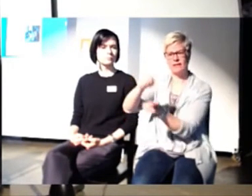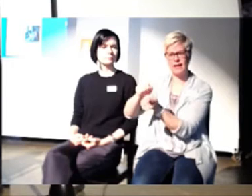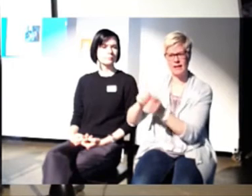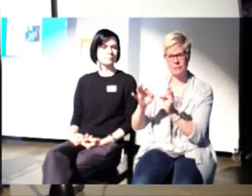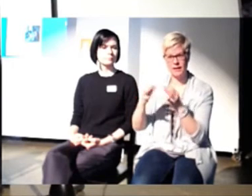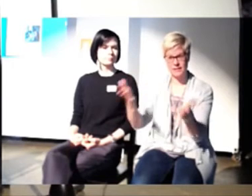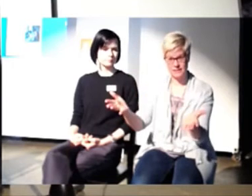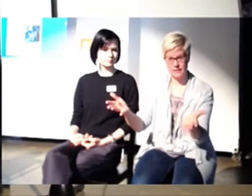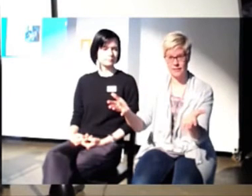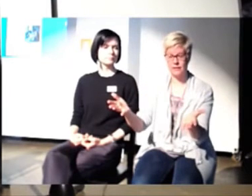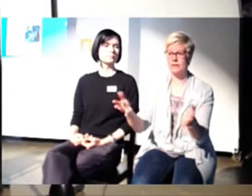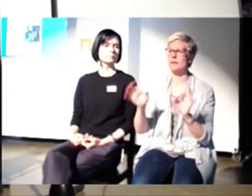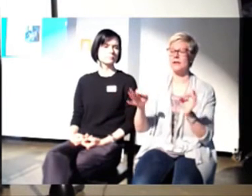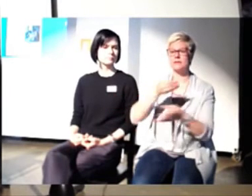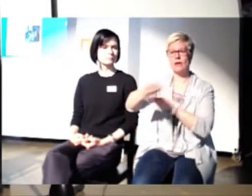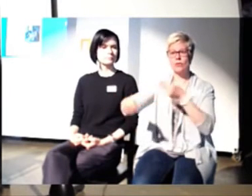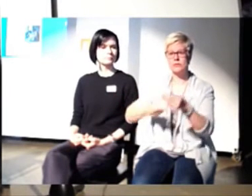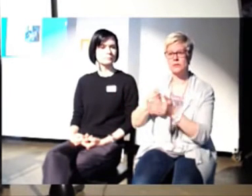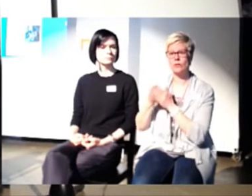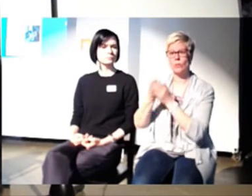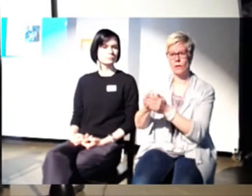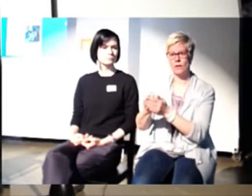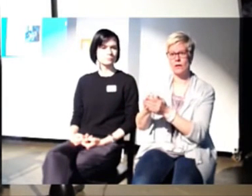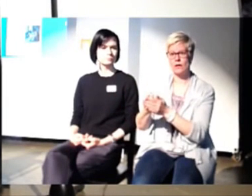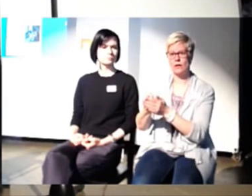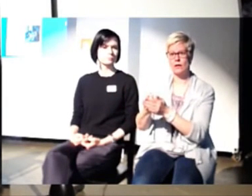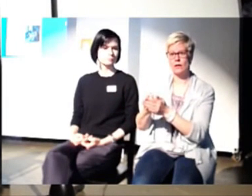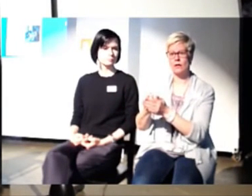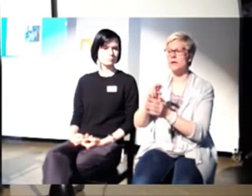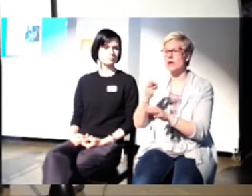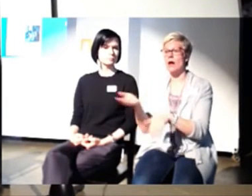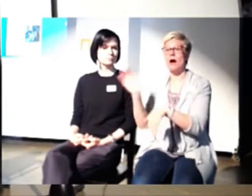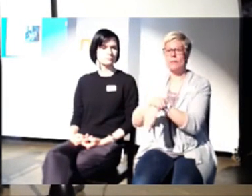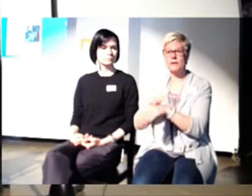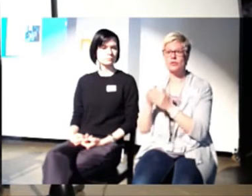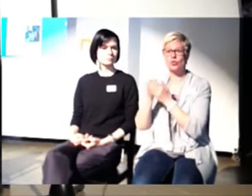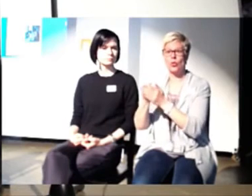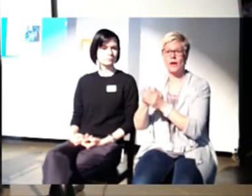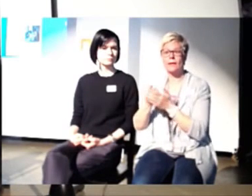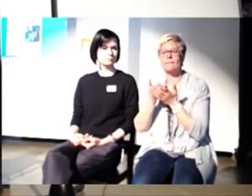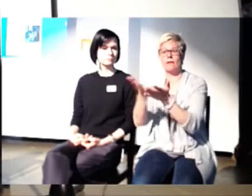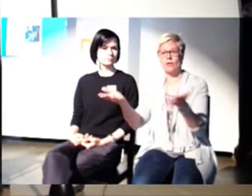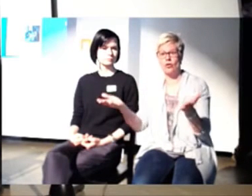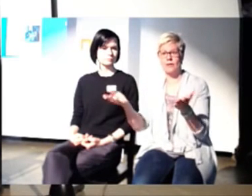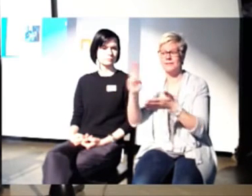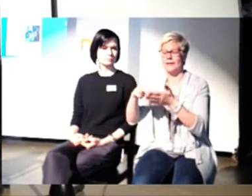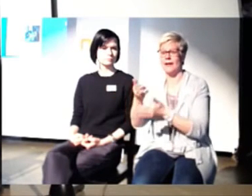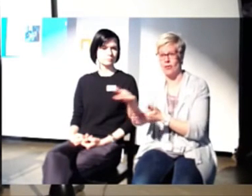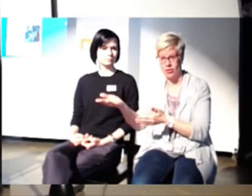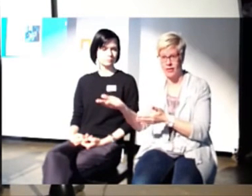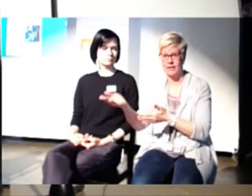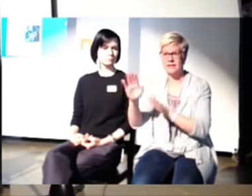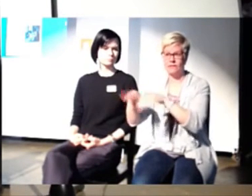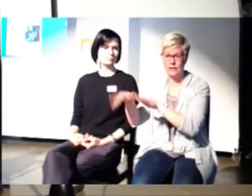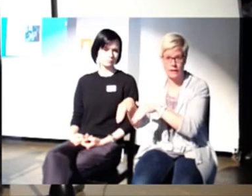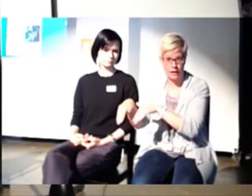tai minkälaista taloudellista tukea tai ammatillista tukea ne tarjoaa taiteilijoille. Ja toisaalta sekin